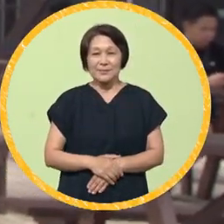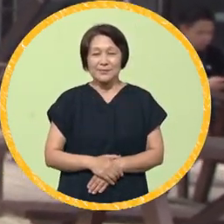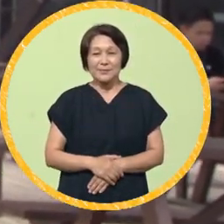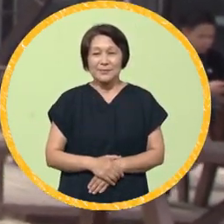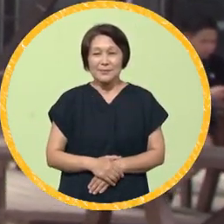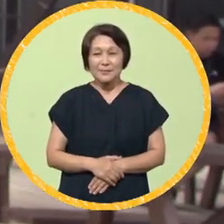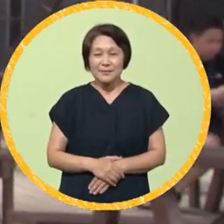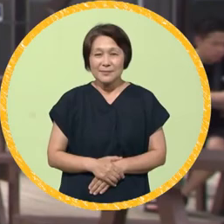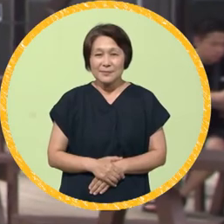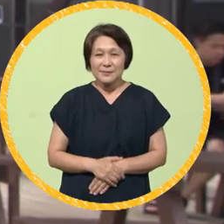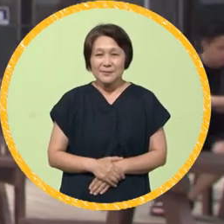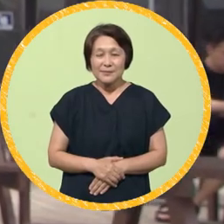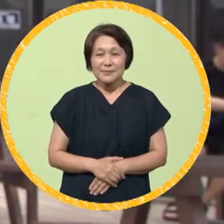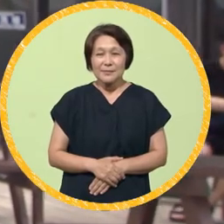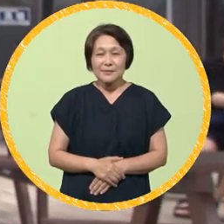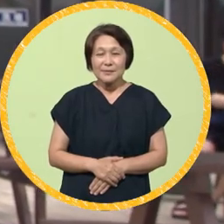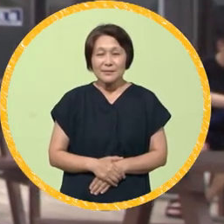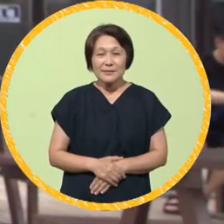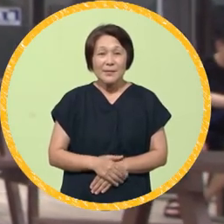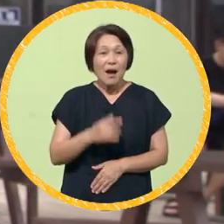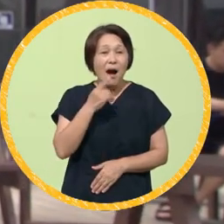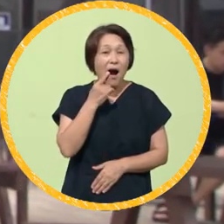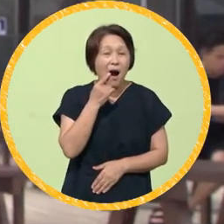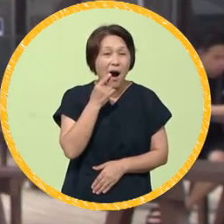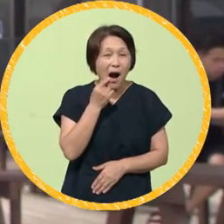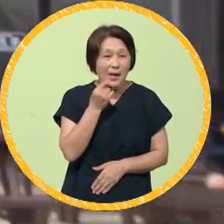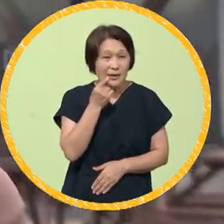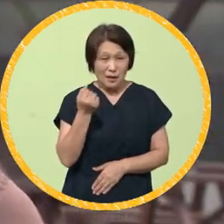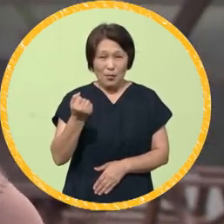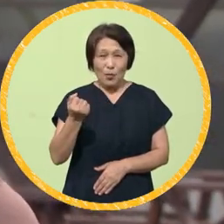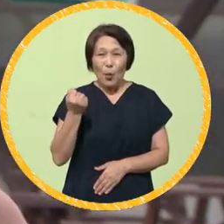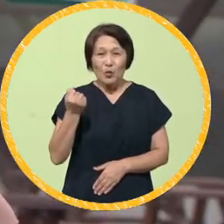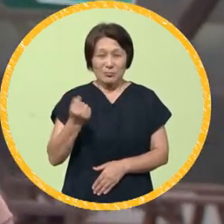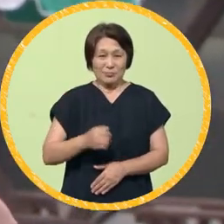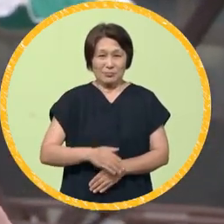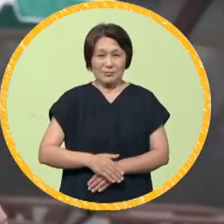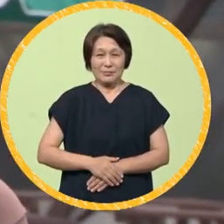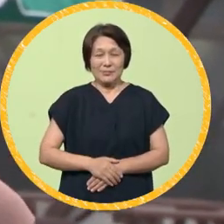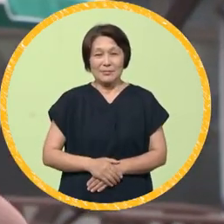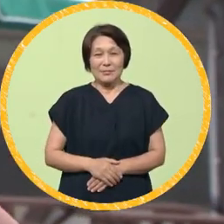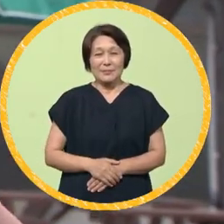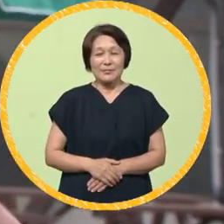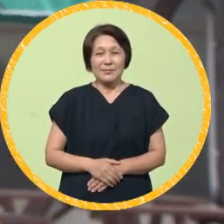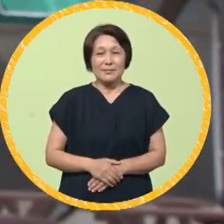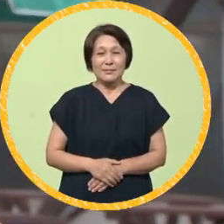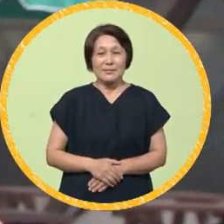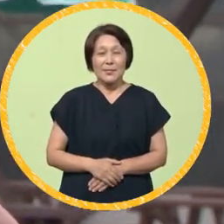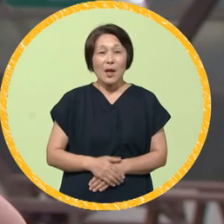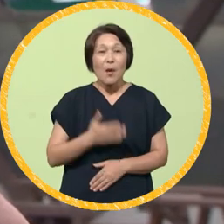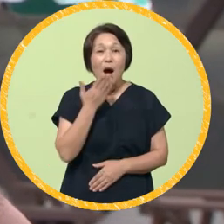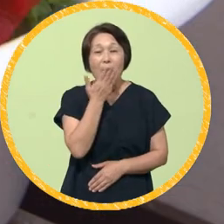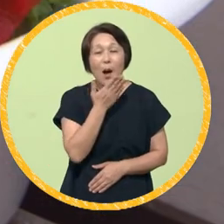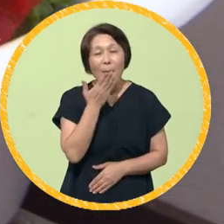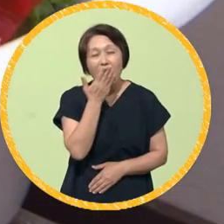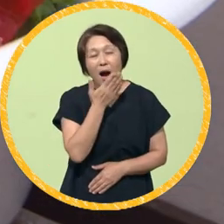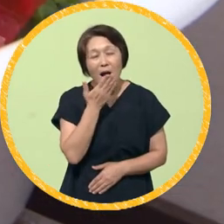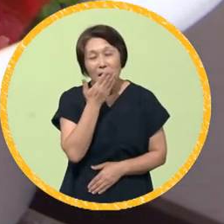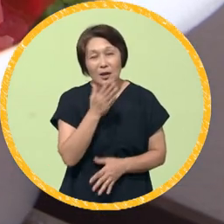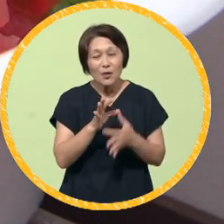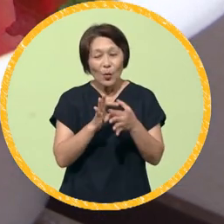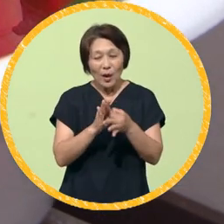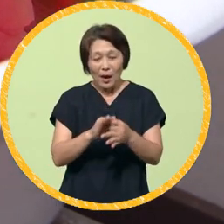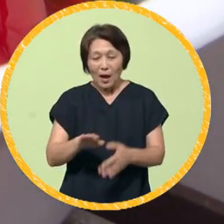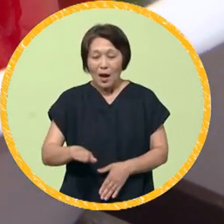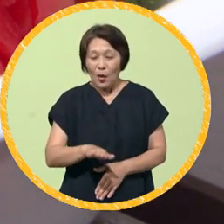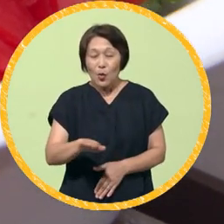うん、の濃厚で、うん、ただ甘いカレーですから小さいお